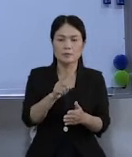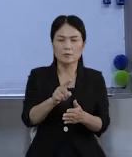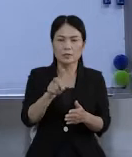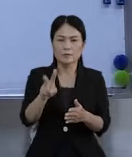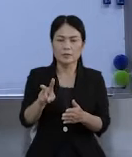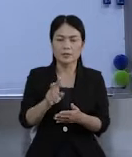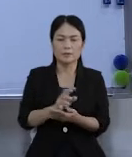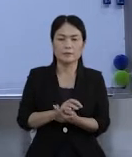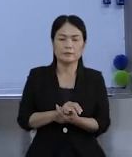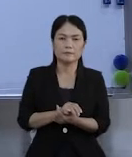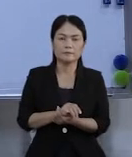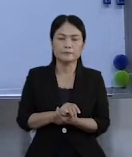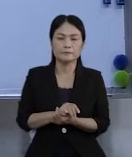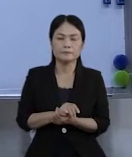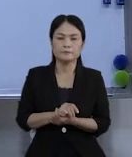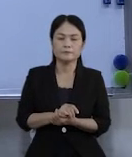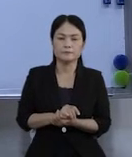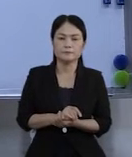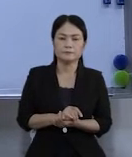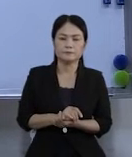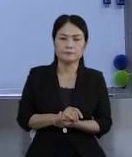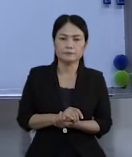bì chà.